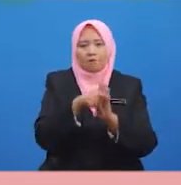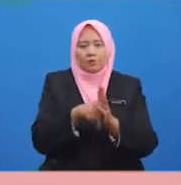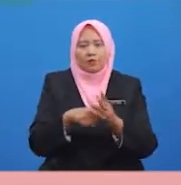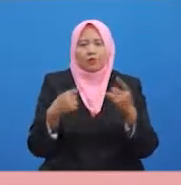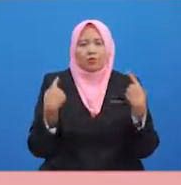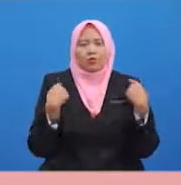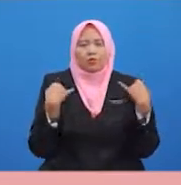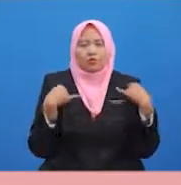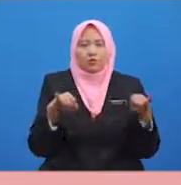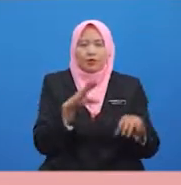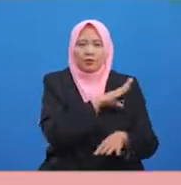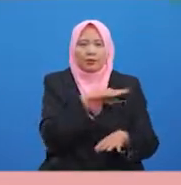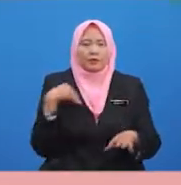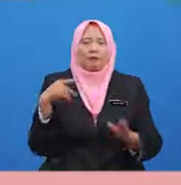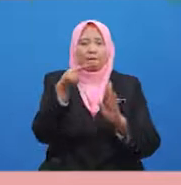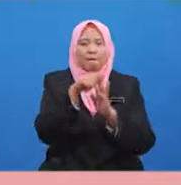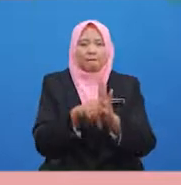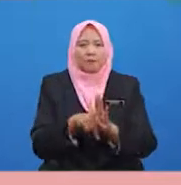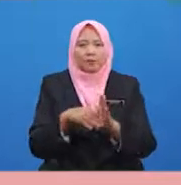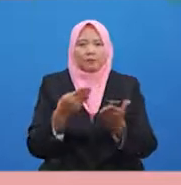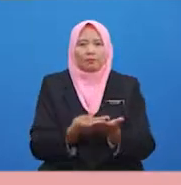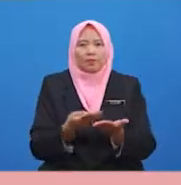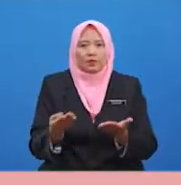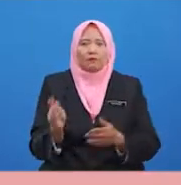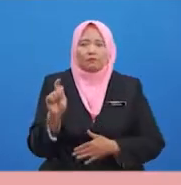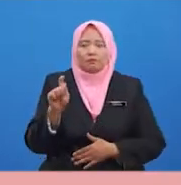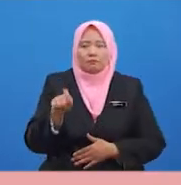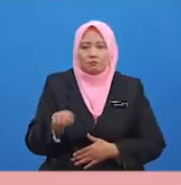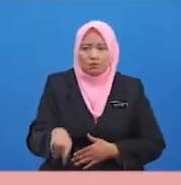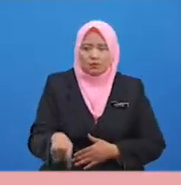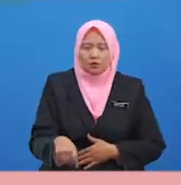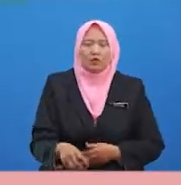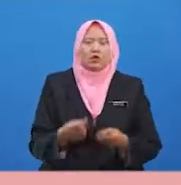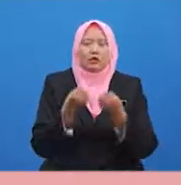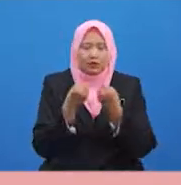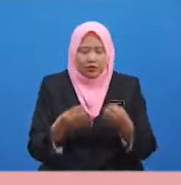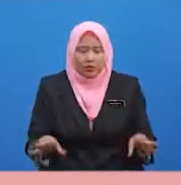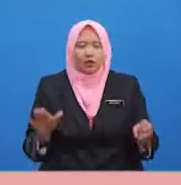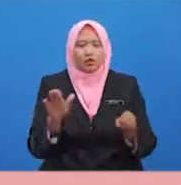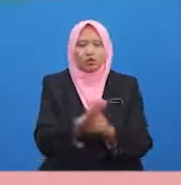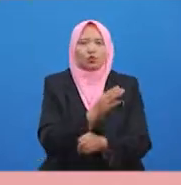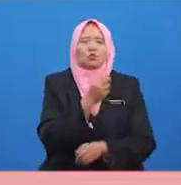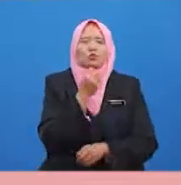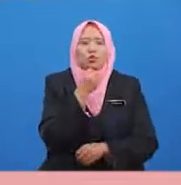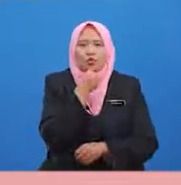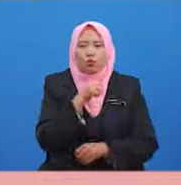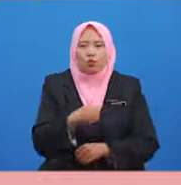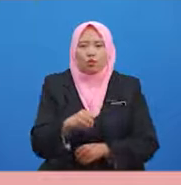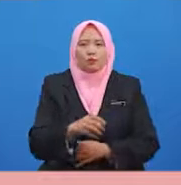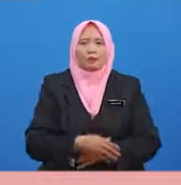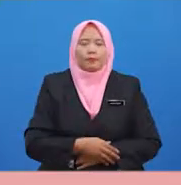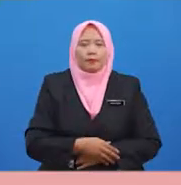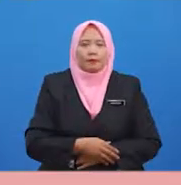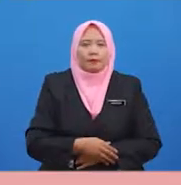pembeli mestilah pertama, baligh iaitu telah cukup umur.